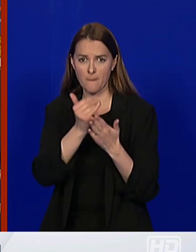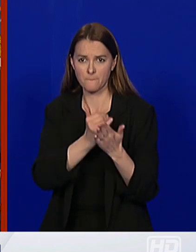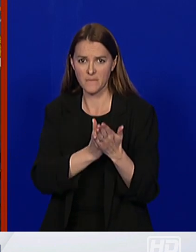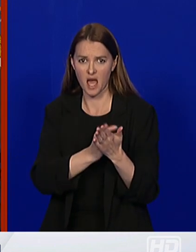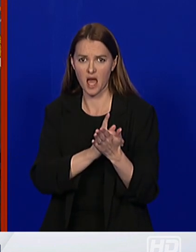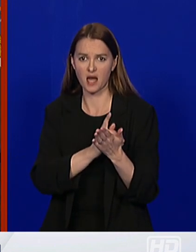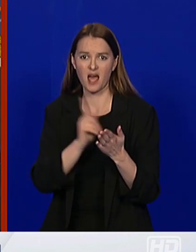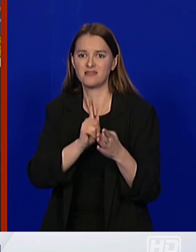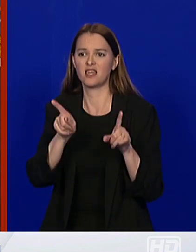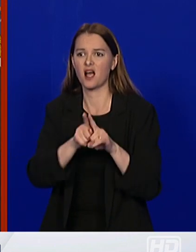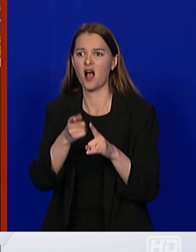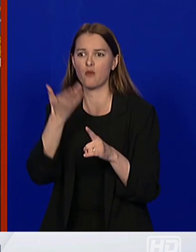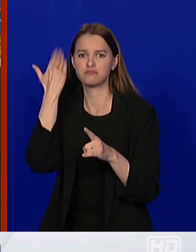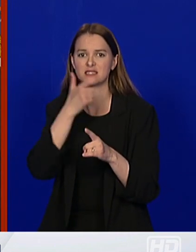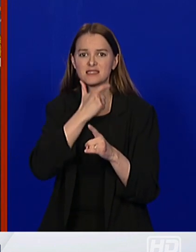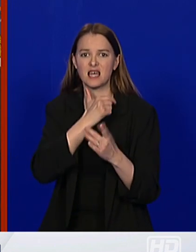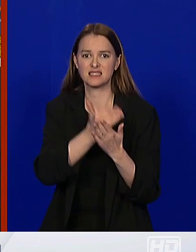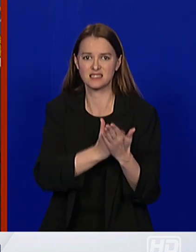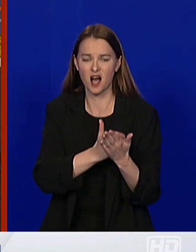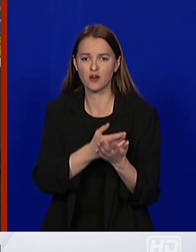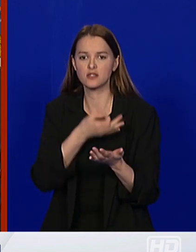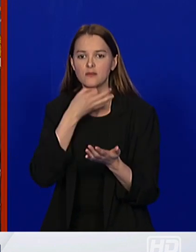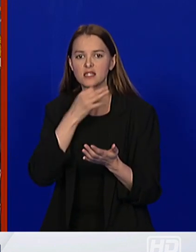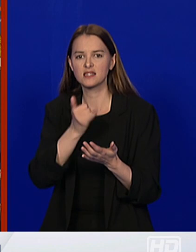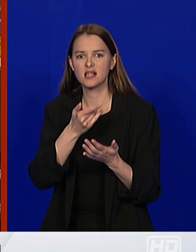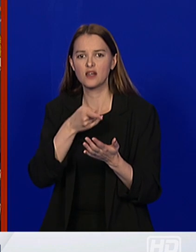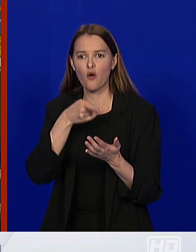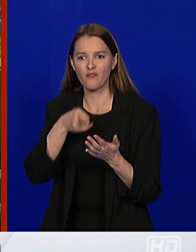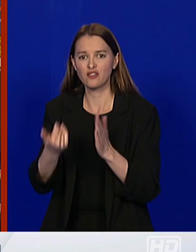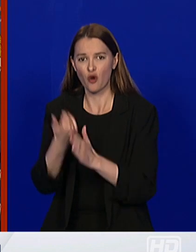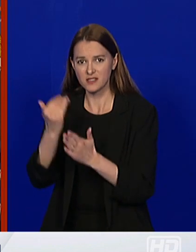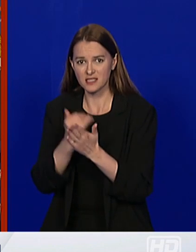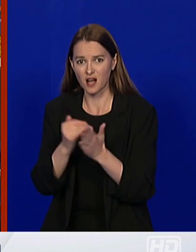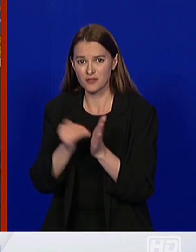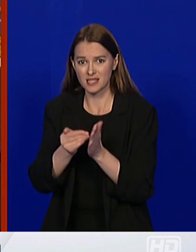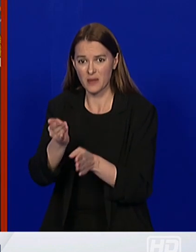vratiti. Da li, u smislu, da li je zakon trebao možda biti donesen prije?